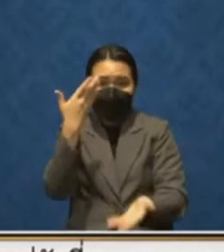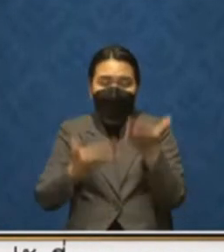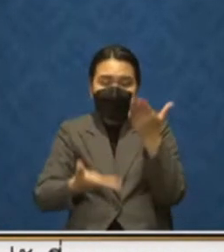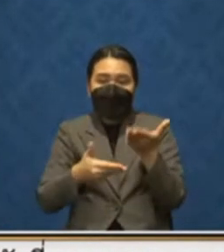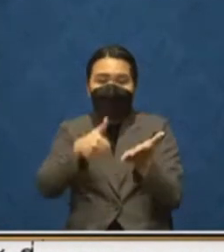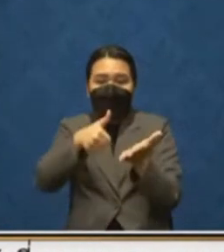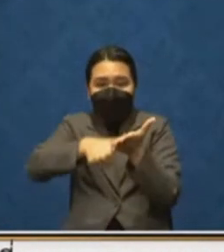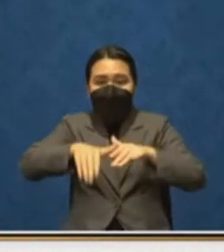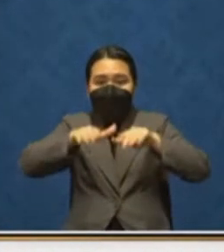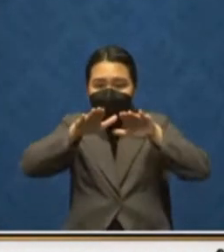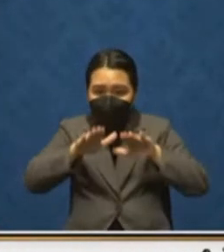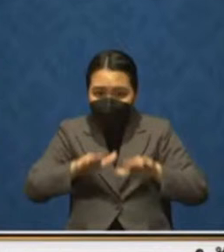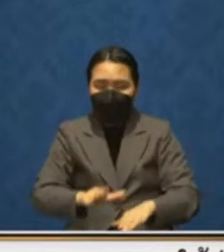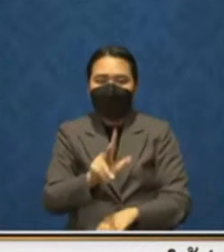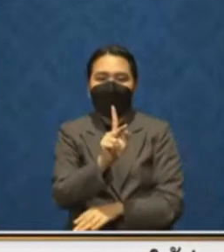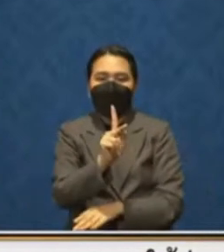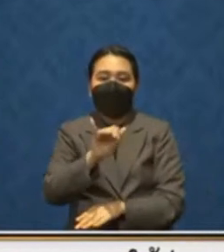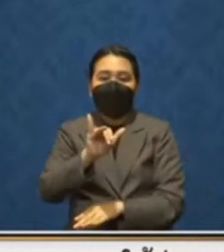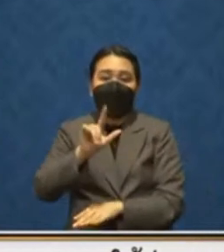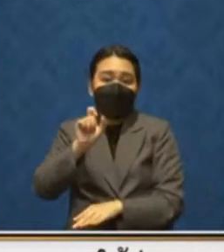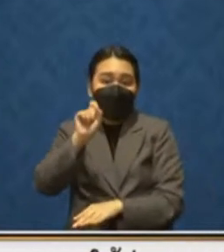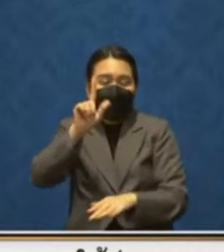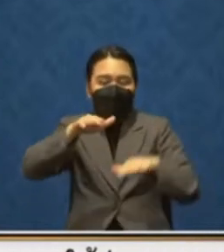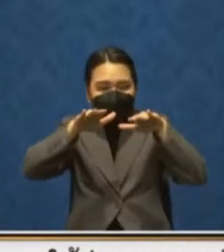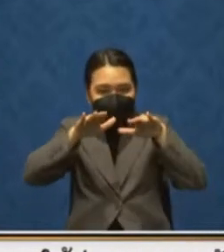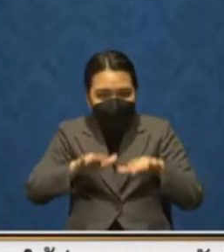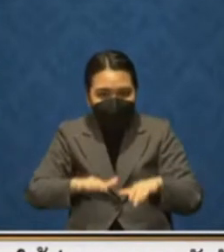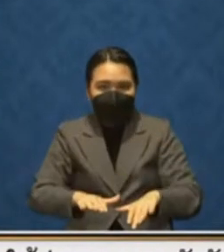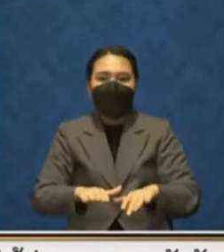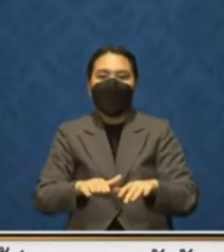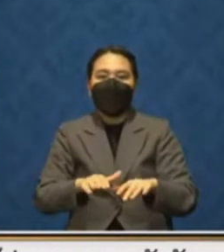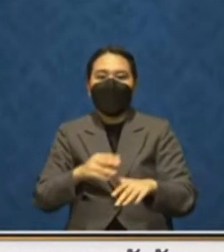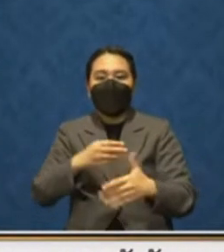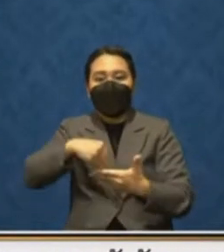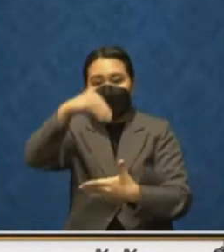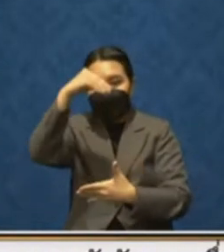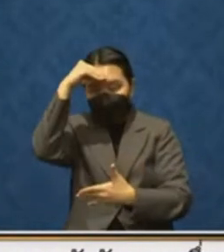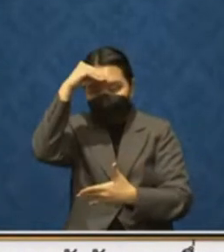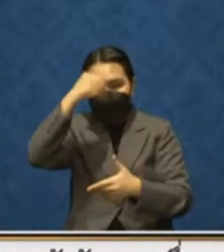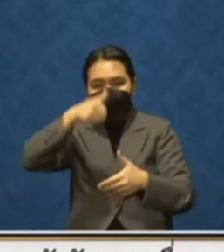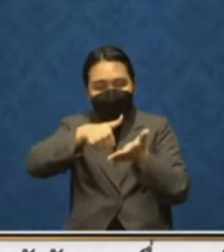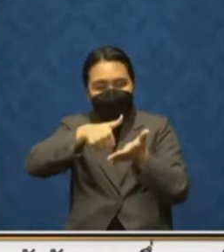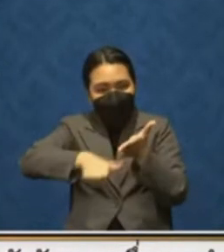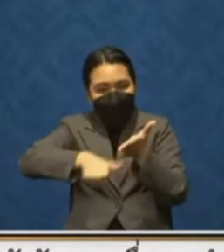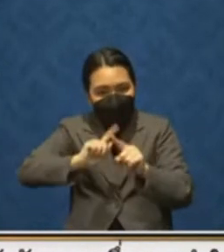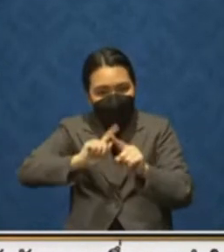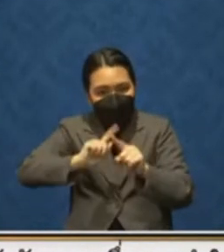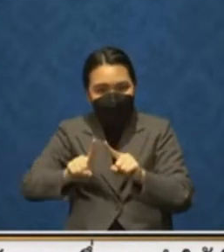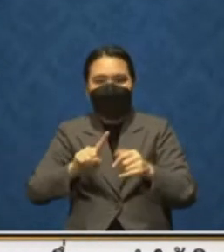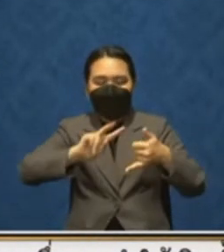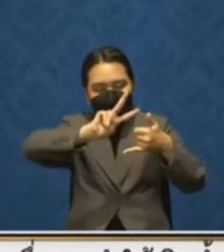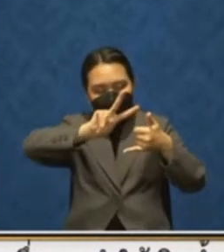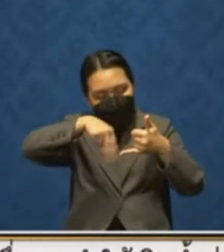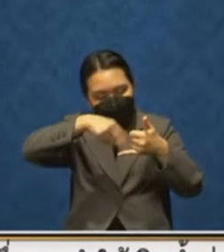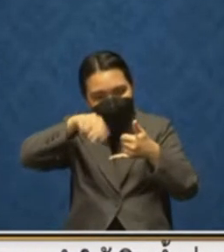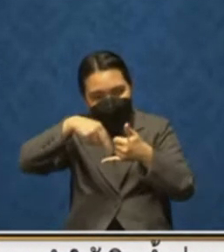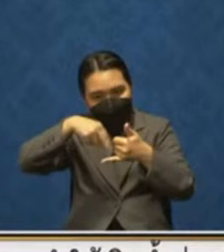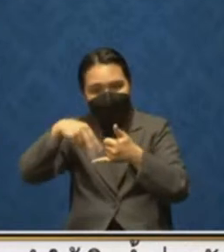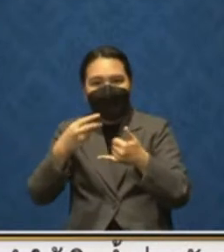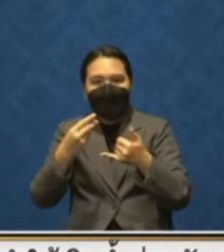กยศนะครับให้นักศึกษาที่เป็นหนี้เอาไปเป็นค่ารักษาพยาบาลเอาไปให้